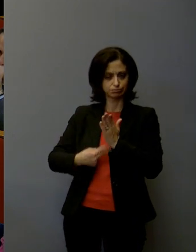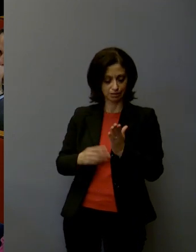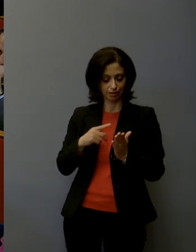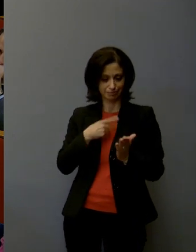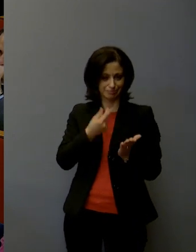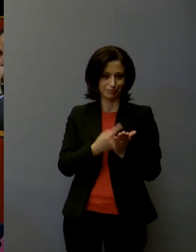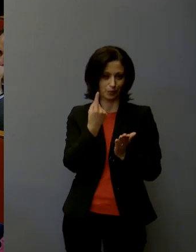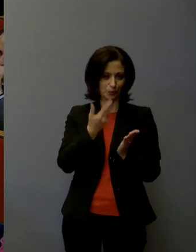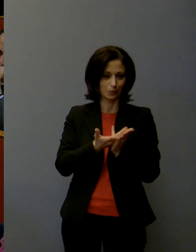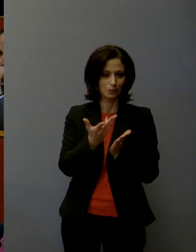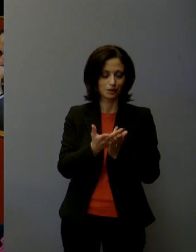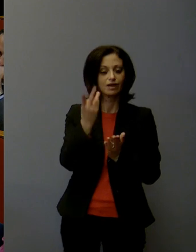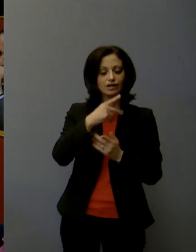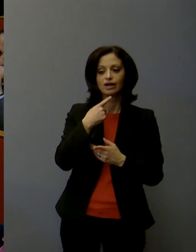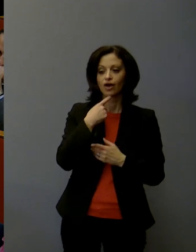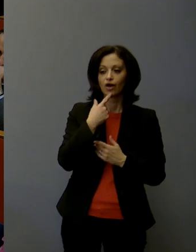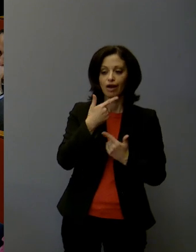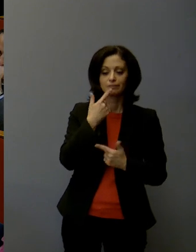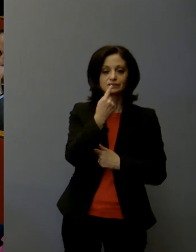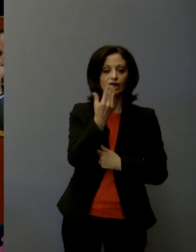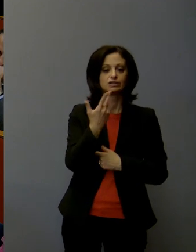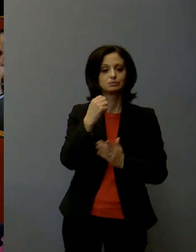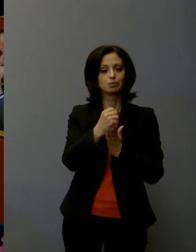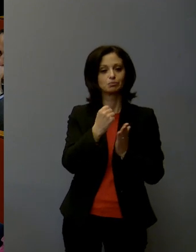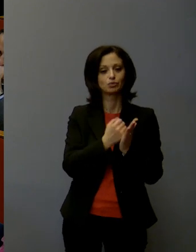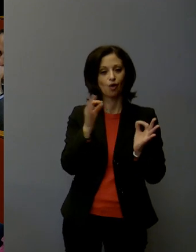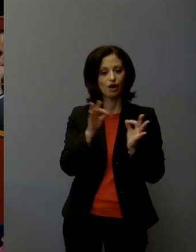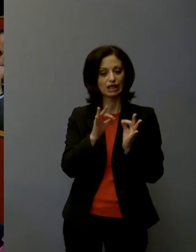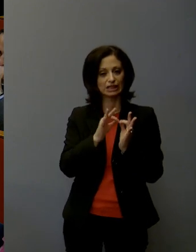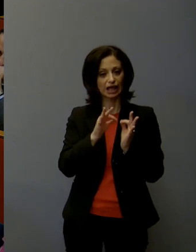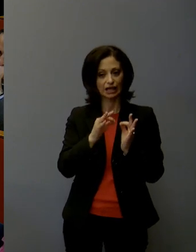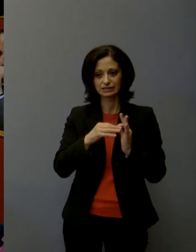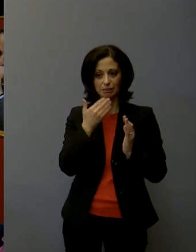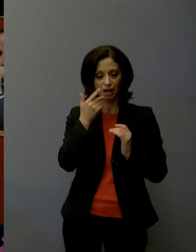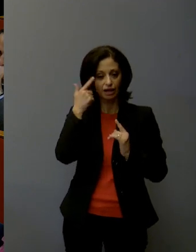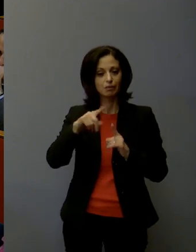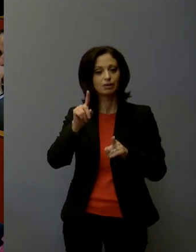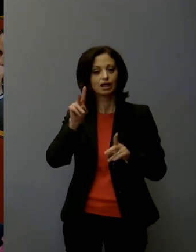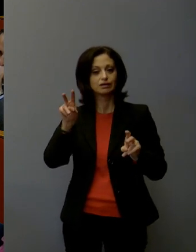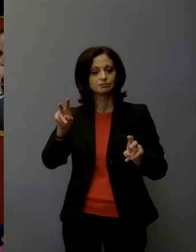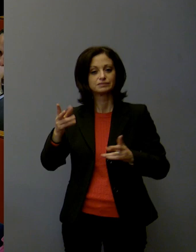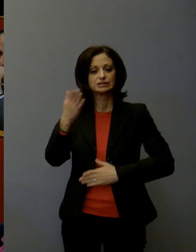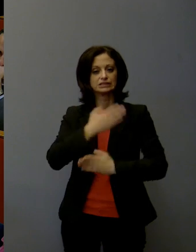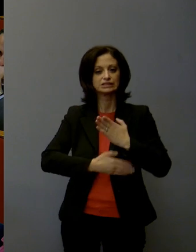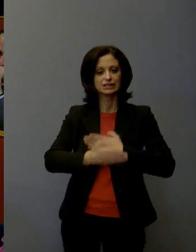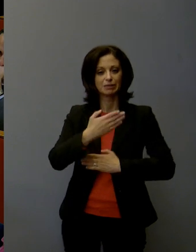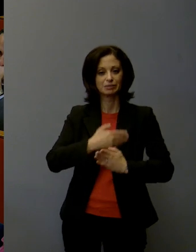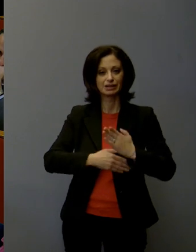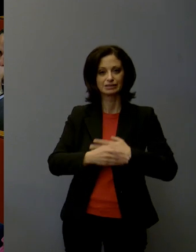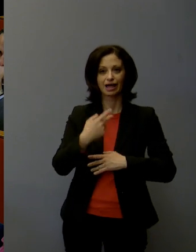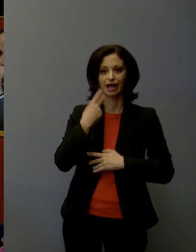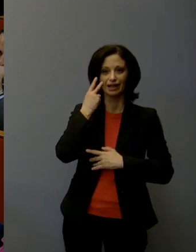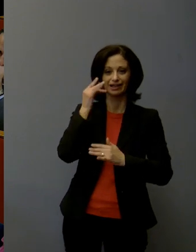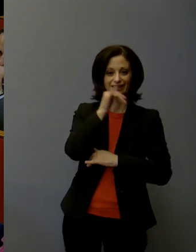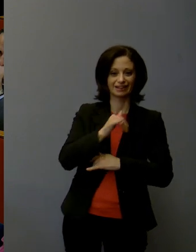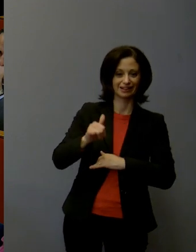per esempio non esistono ancora protocolli di Intesa per le disabilità definite non visibili ovvero